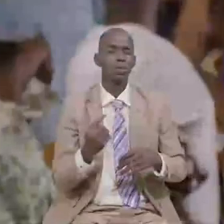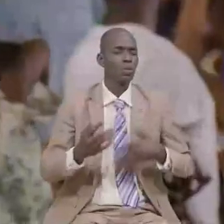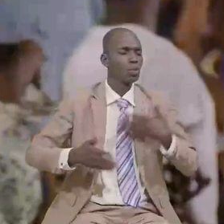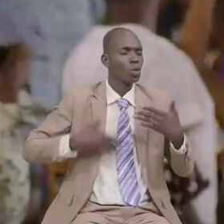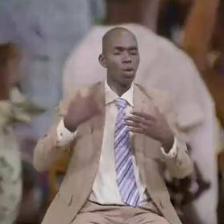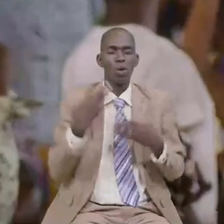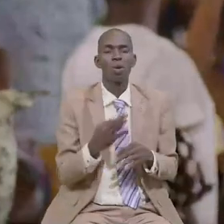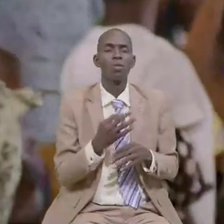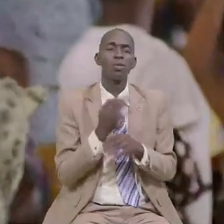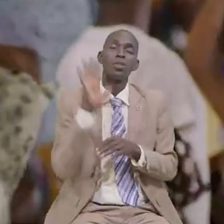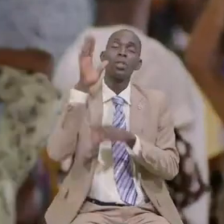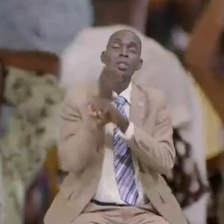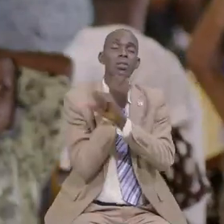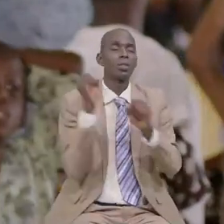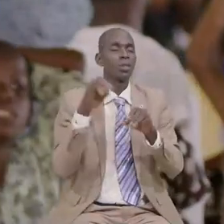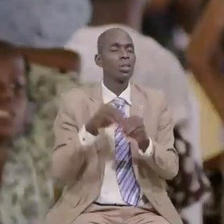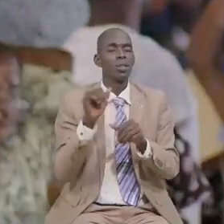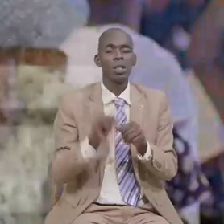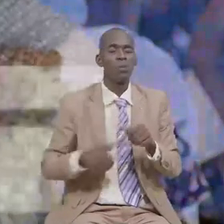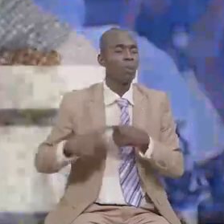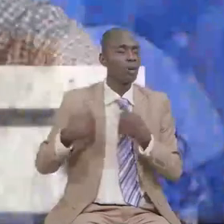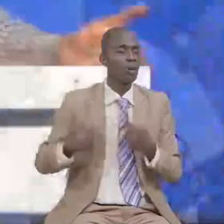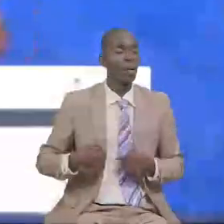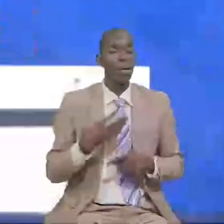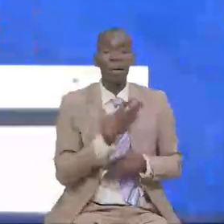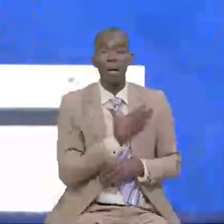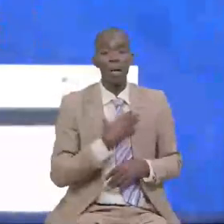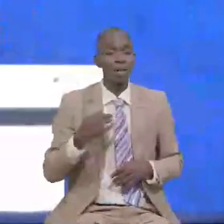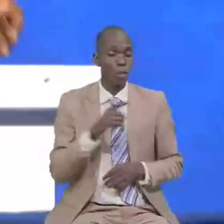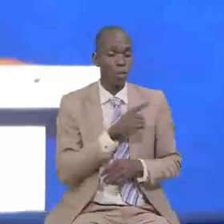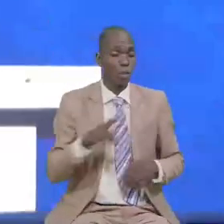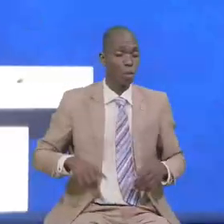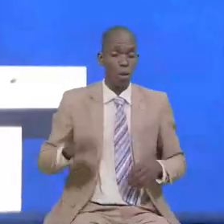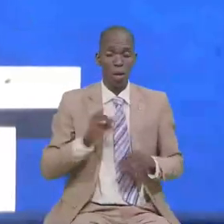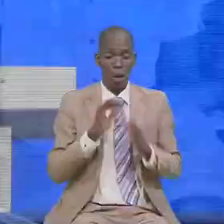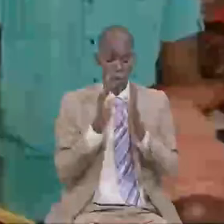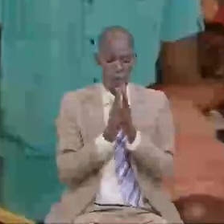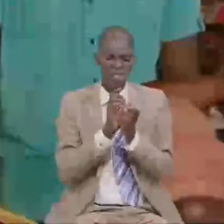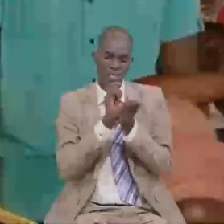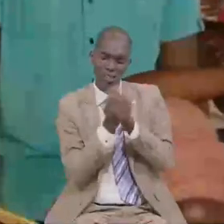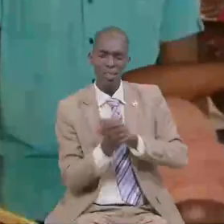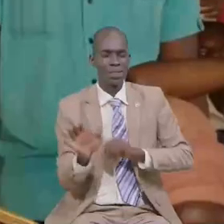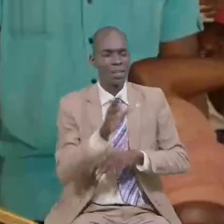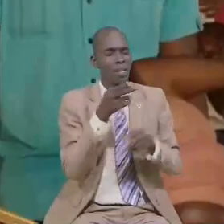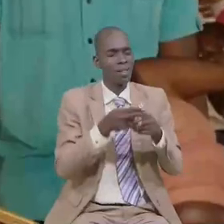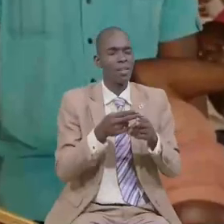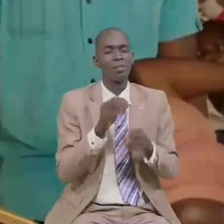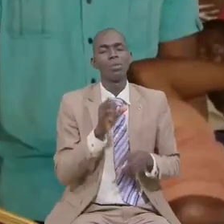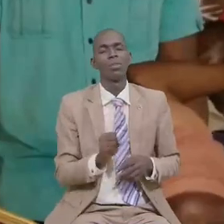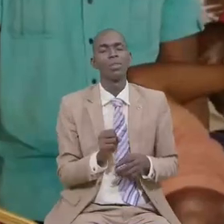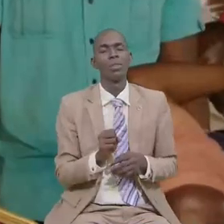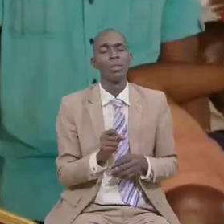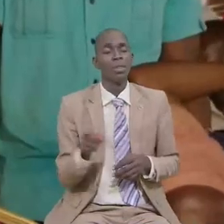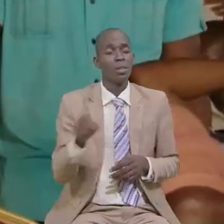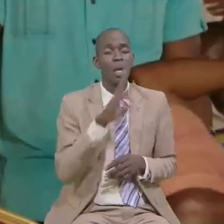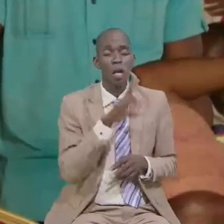Confirme la joie du salut dans chaque cœur. Je prie, Seigneur, que tu changes leur nom. Ils